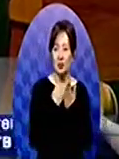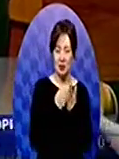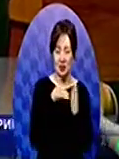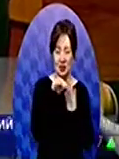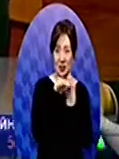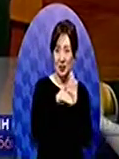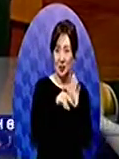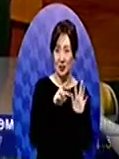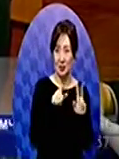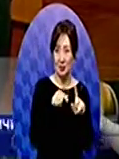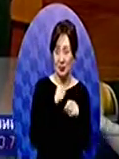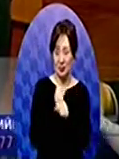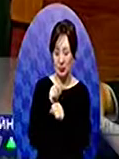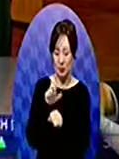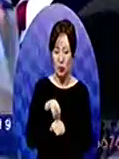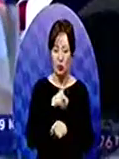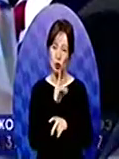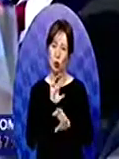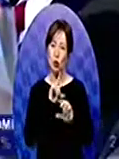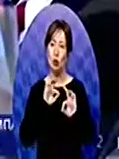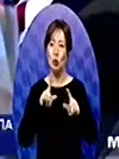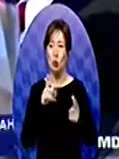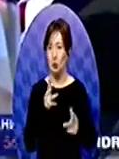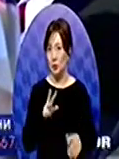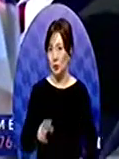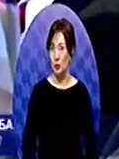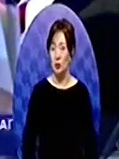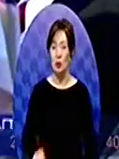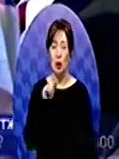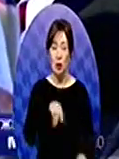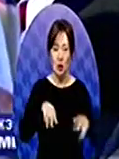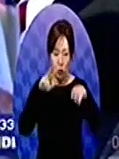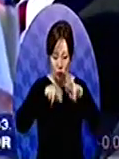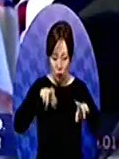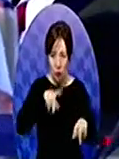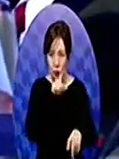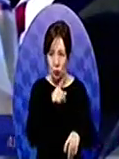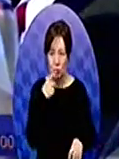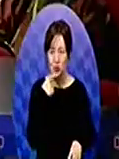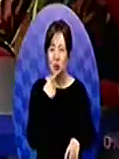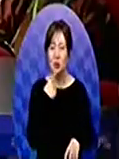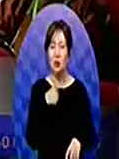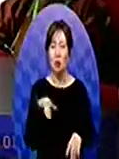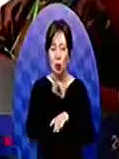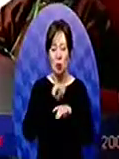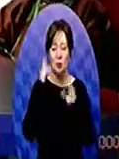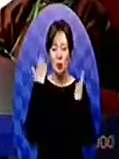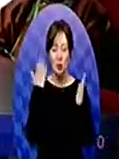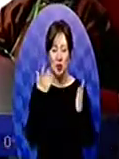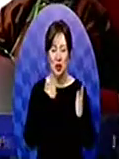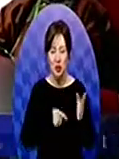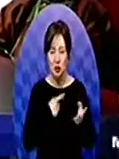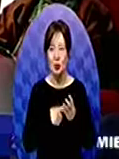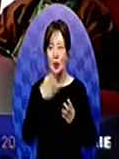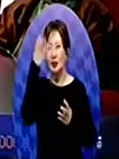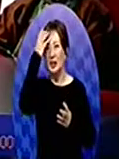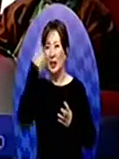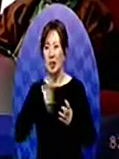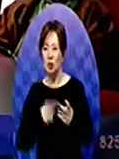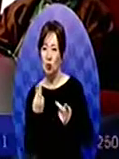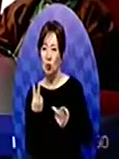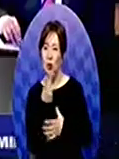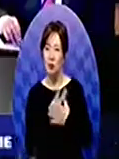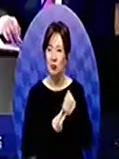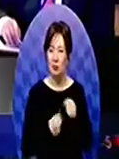тодор багч гисэн хуваар бол багс болов. Харин судлаачдын хувьд улсын хурлын гишүүн засгийн газрын гишүүний үүргийг хавсран